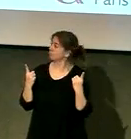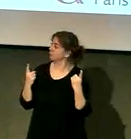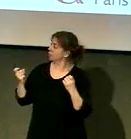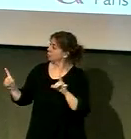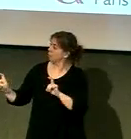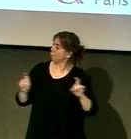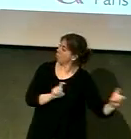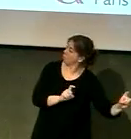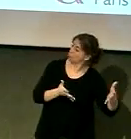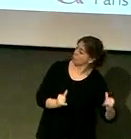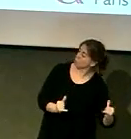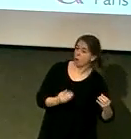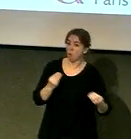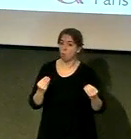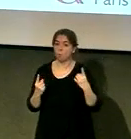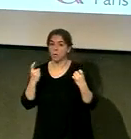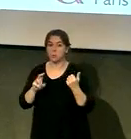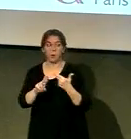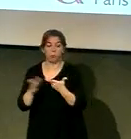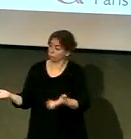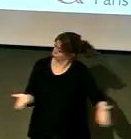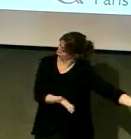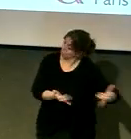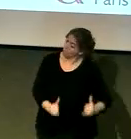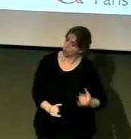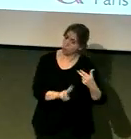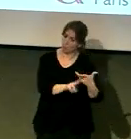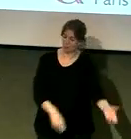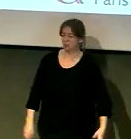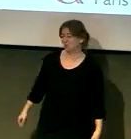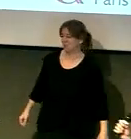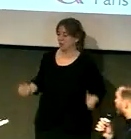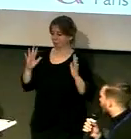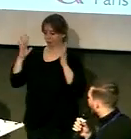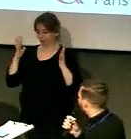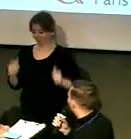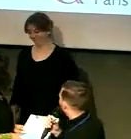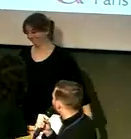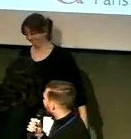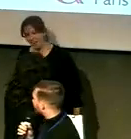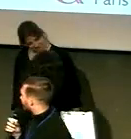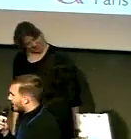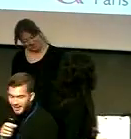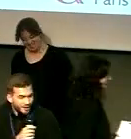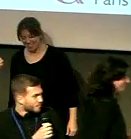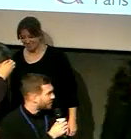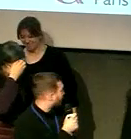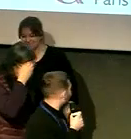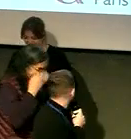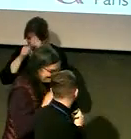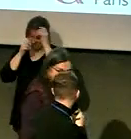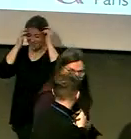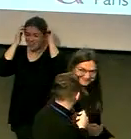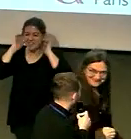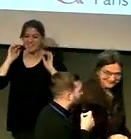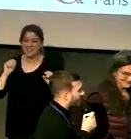ou on reste là? Merci beaucoup pour. Vous pouvez vous asseoir ici si vous voulez. Merci beaucoup pour cette présentation. Il y a eu une petite